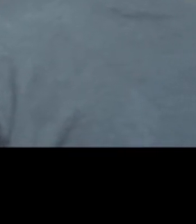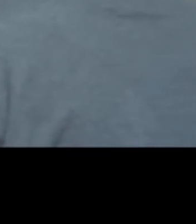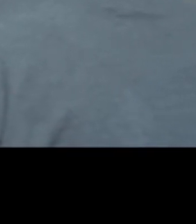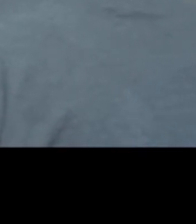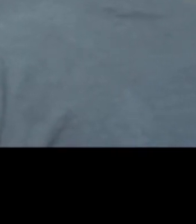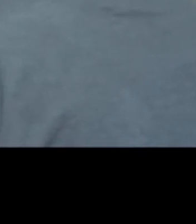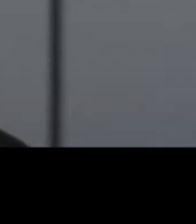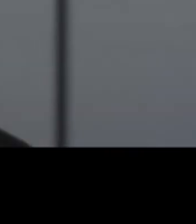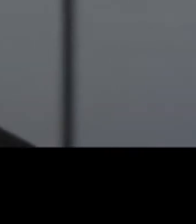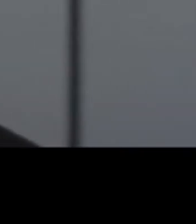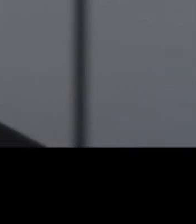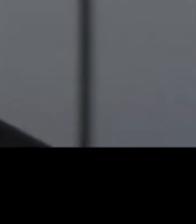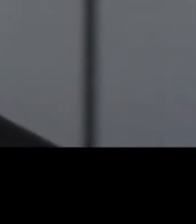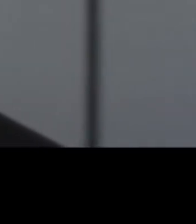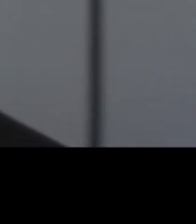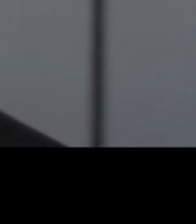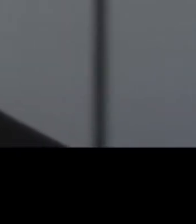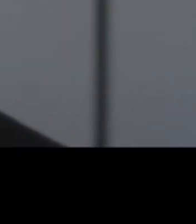일로?